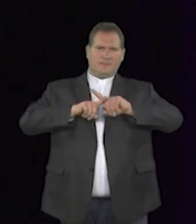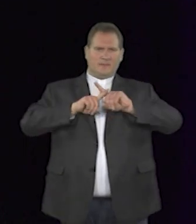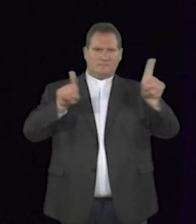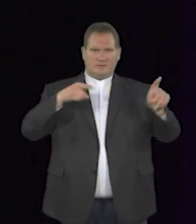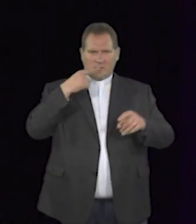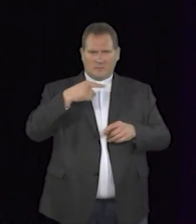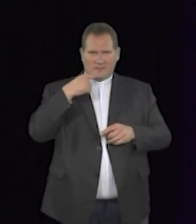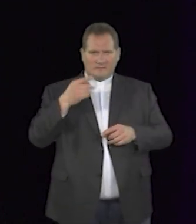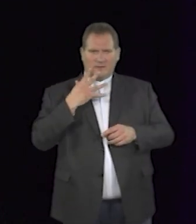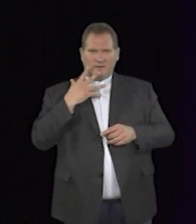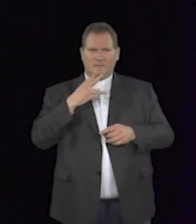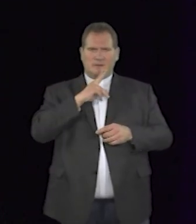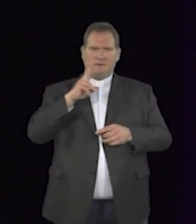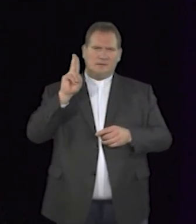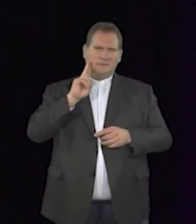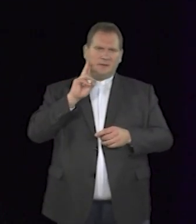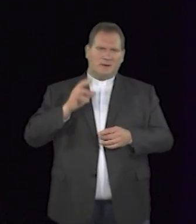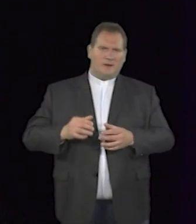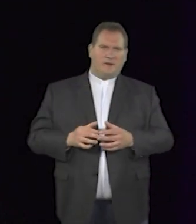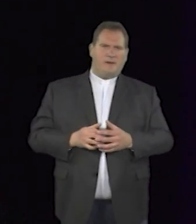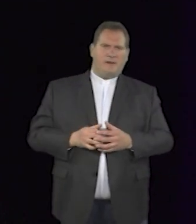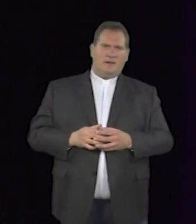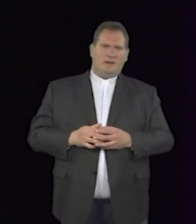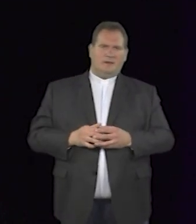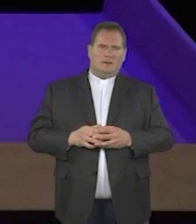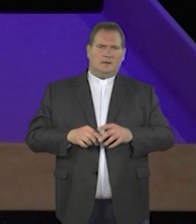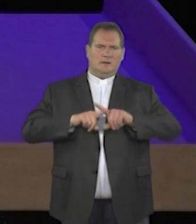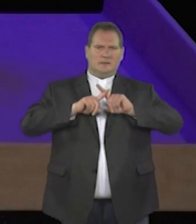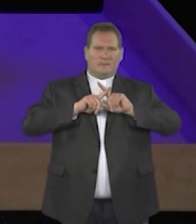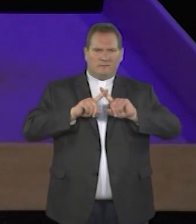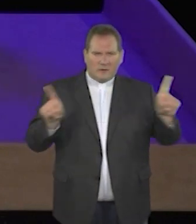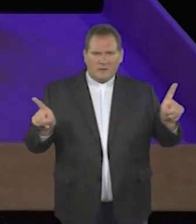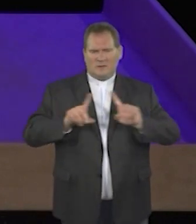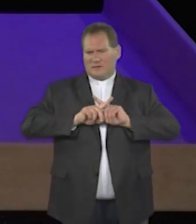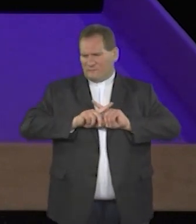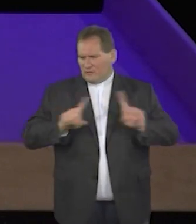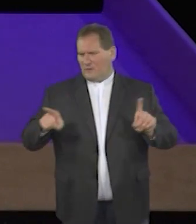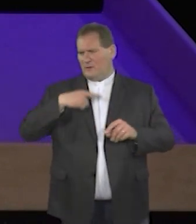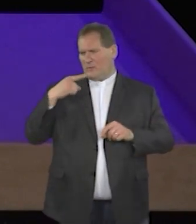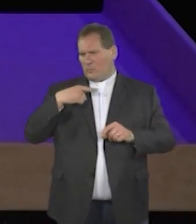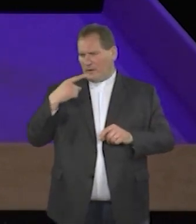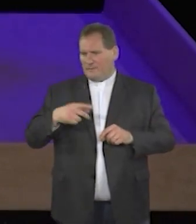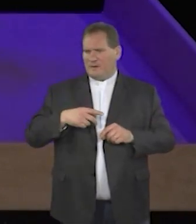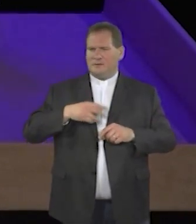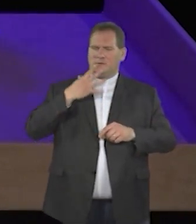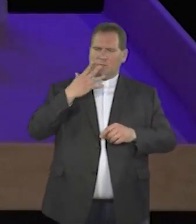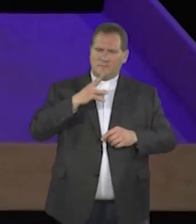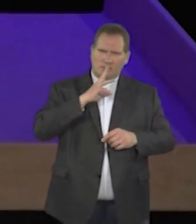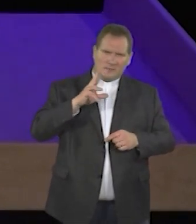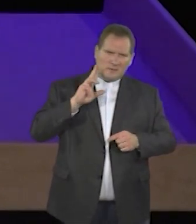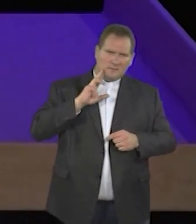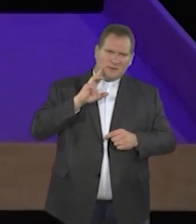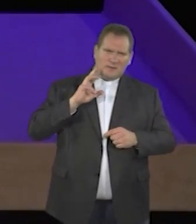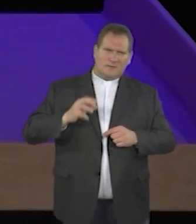wolno kłamać, mówiła mama. Nie wolno kłamać, mówiła